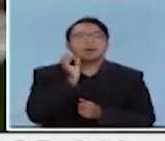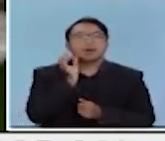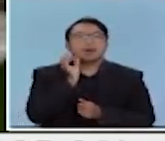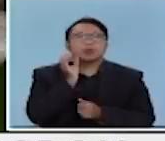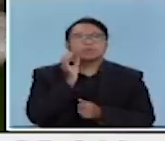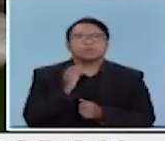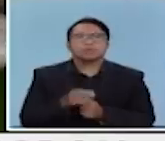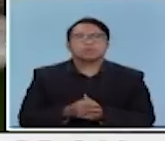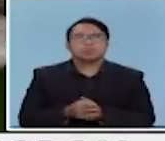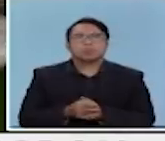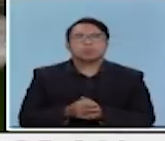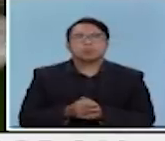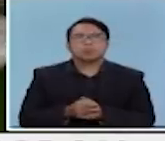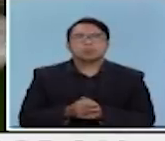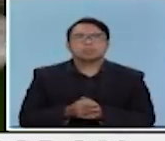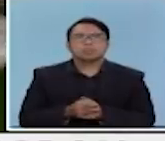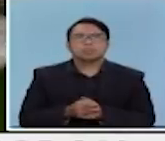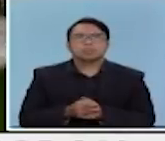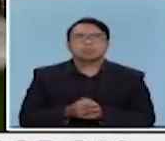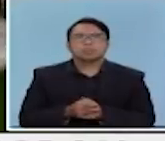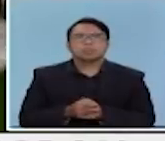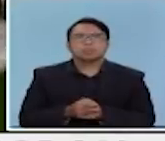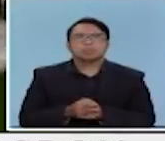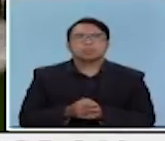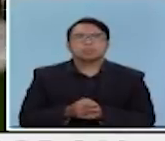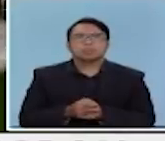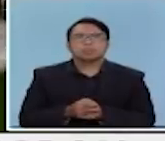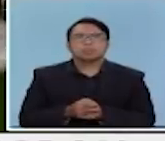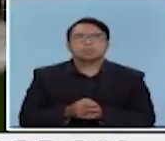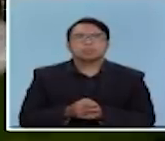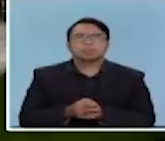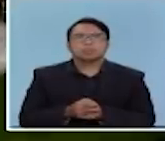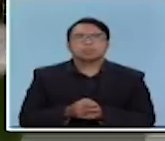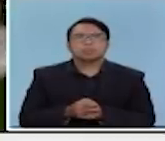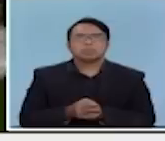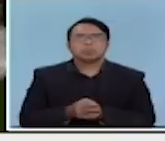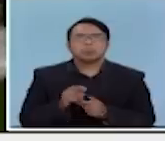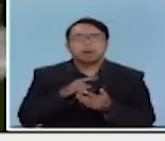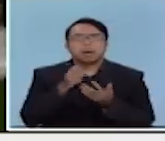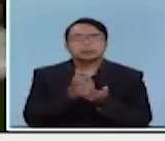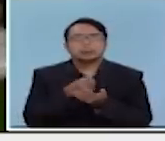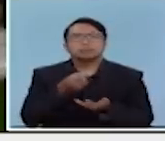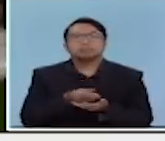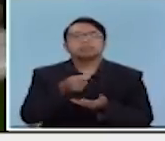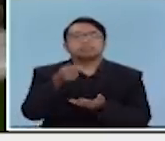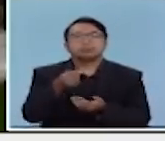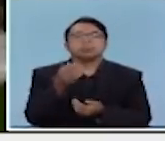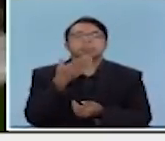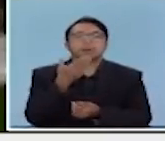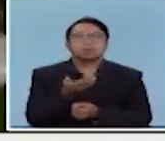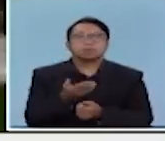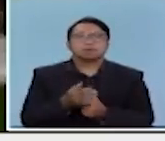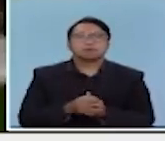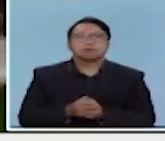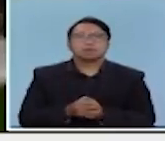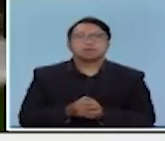Bu, ya. Iya, tapi aku kasih beneran, Bu, duit, Bu. Terima kasih. Iya, untuk Ibu beli daging, Bu, ya. Iya, terima kasih. Maaf, Bu, ya. Terima kasih. Iya, Bu,